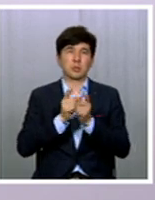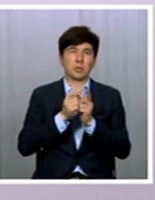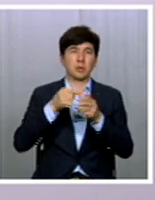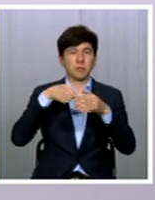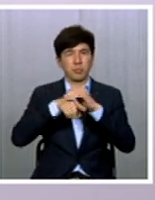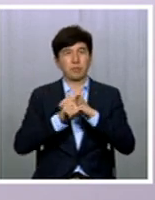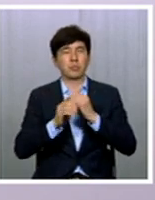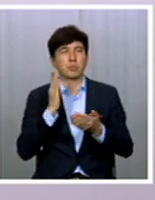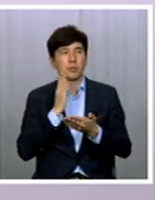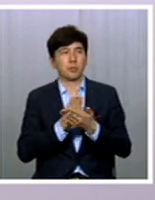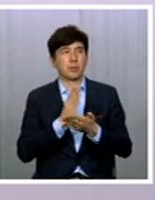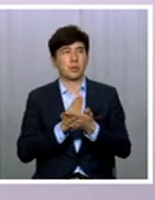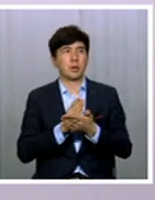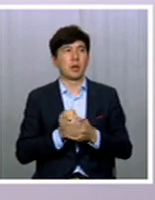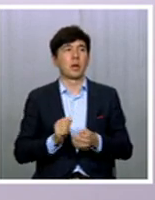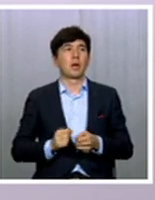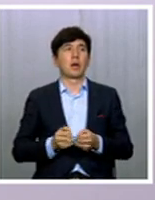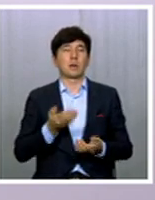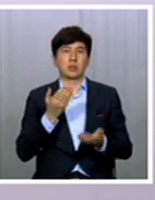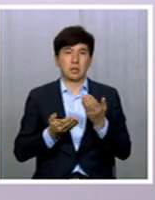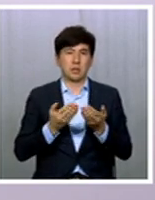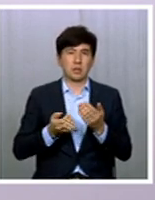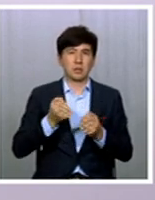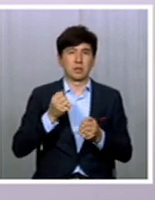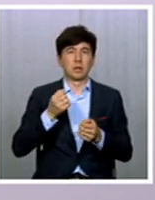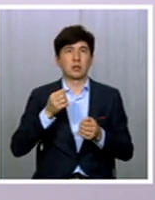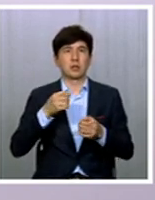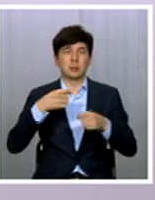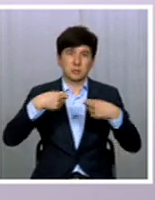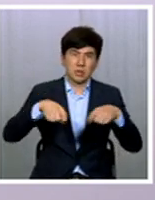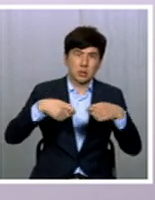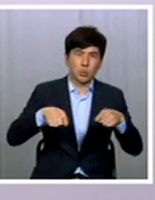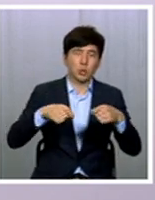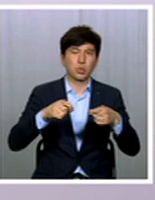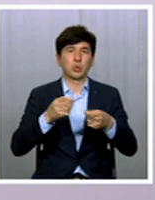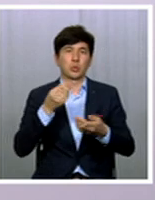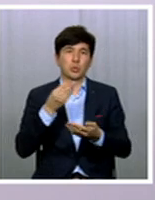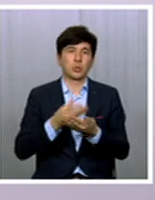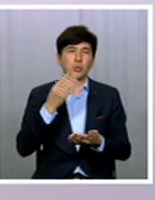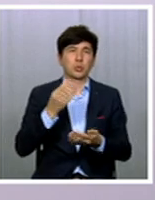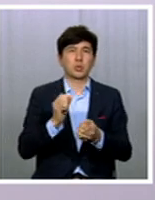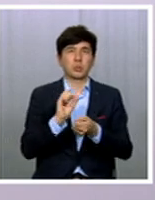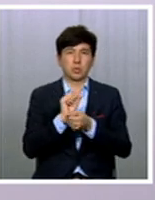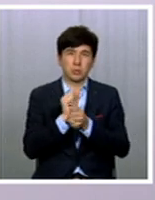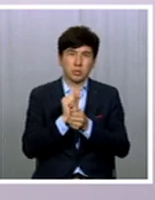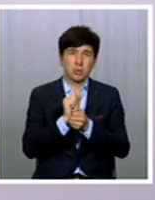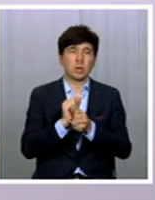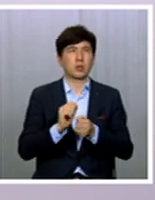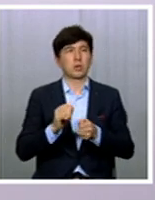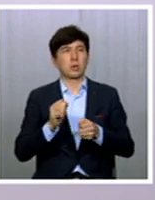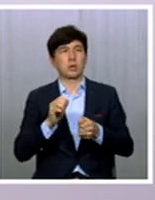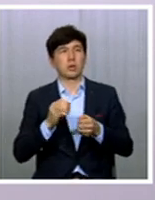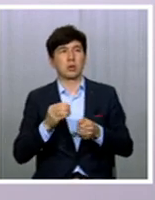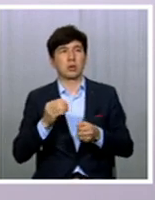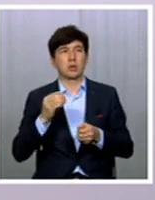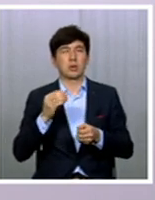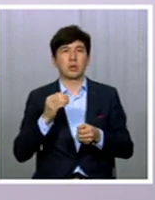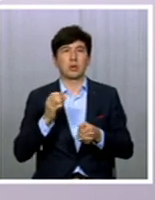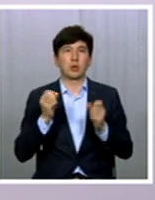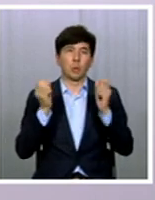бағалы қағаздарды сатып алу және сату, бағалы қағаздардың нарықтық бағасын анықтау, бағалы қағаздар туралы ақпарат тарату